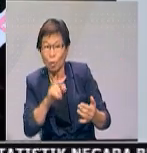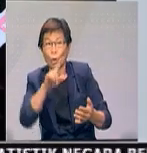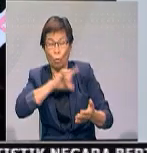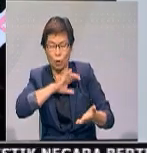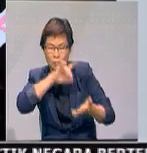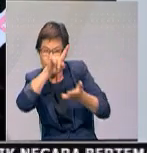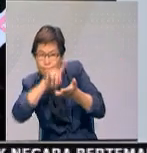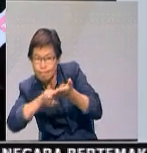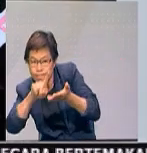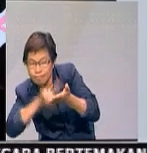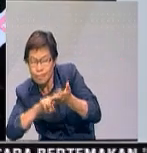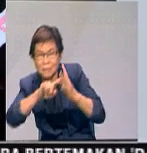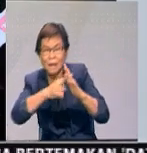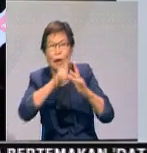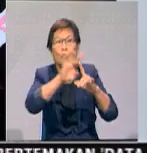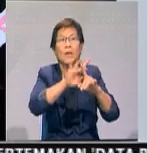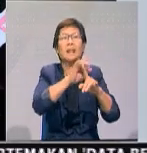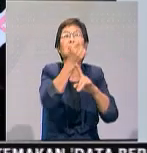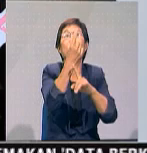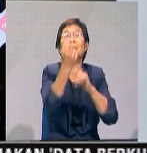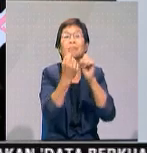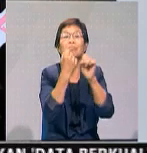polis sejak November tahun lalu.